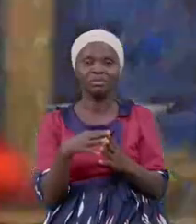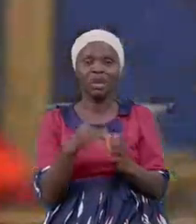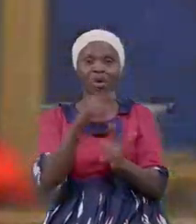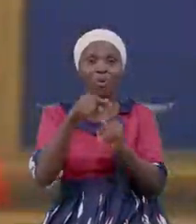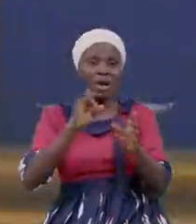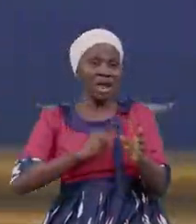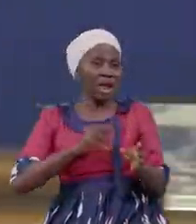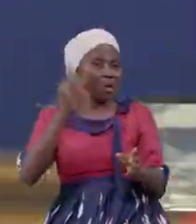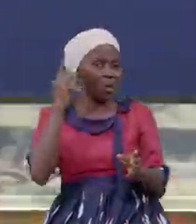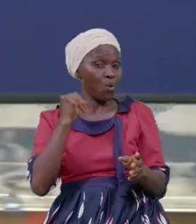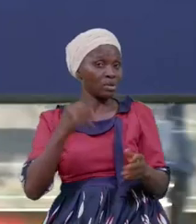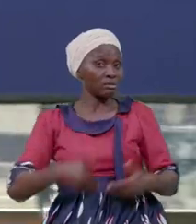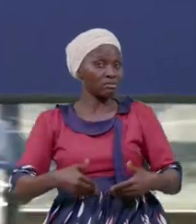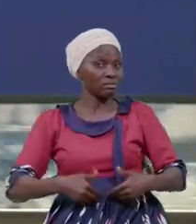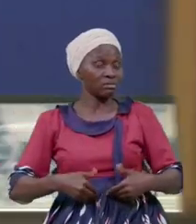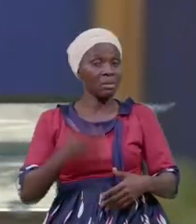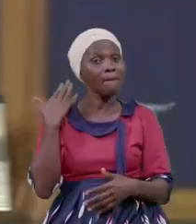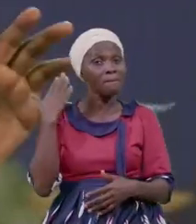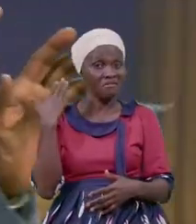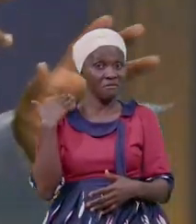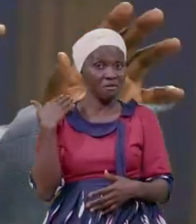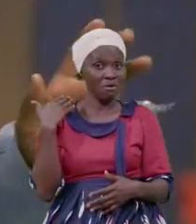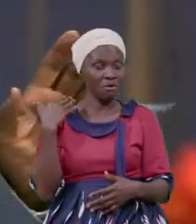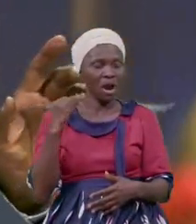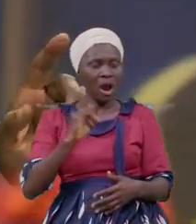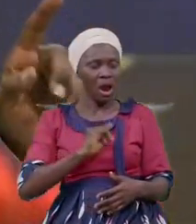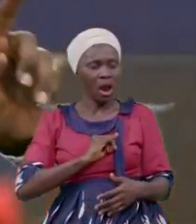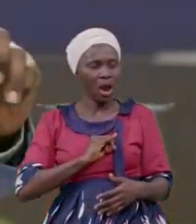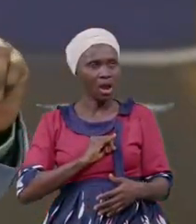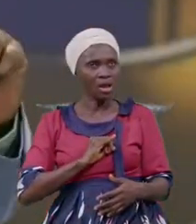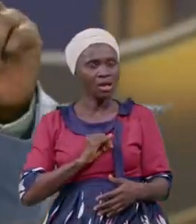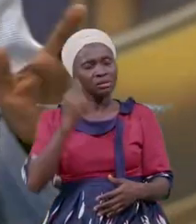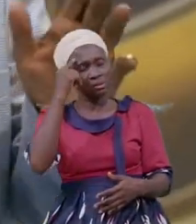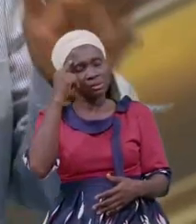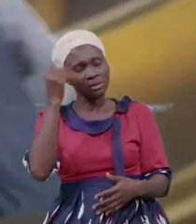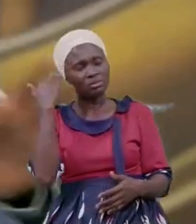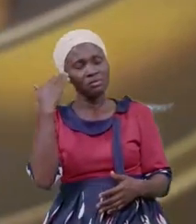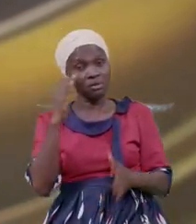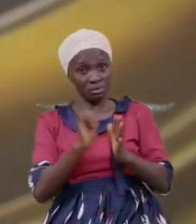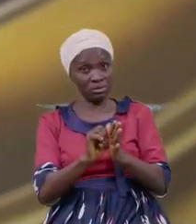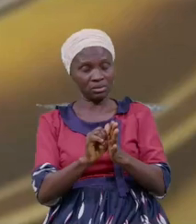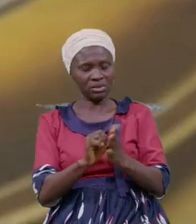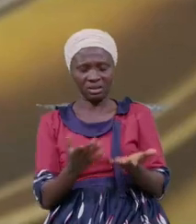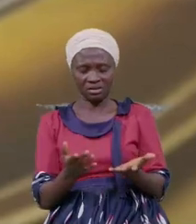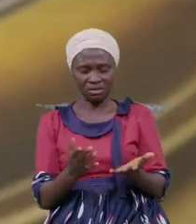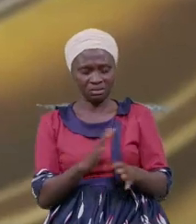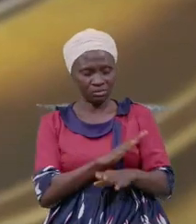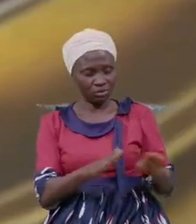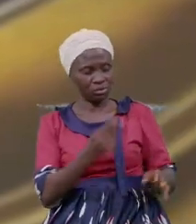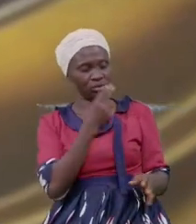plus jeune je pensais par exemple ne fume